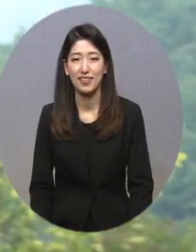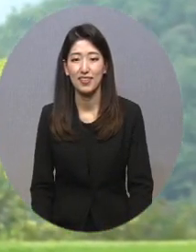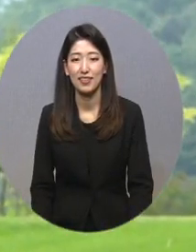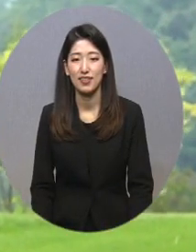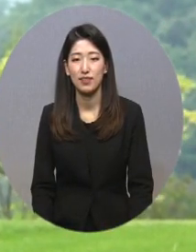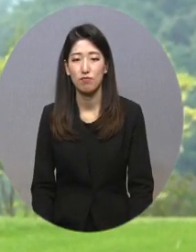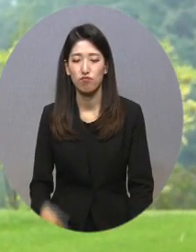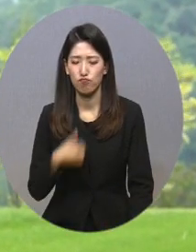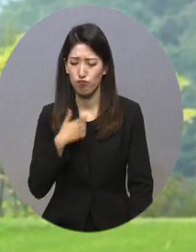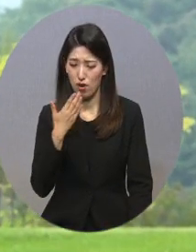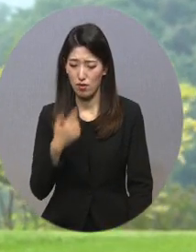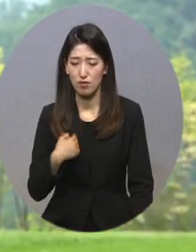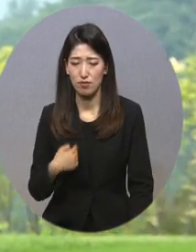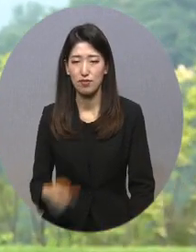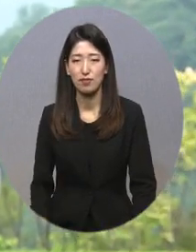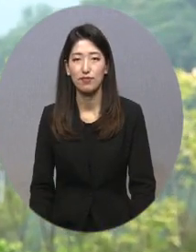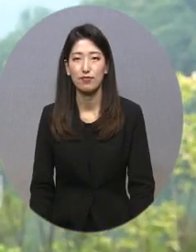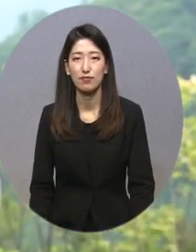파나 하지.